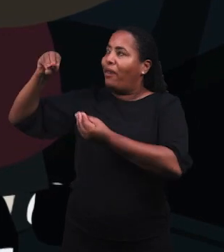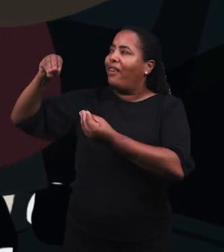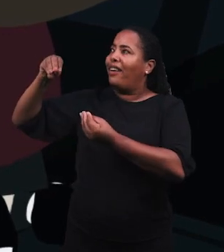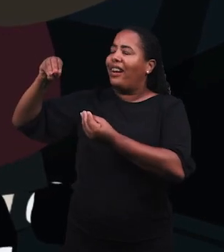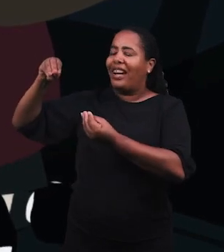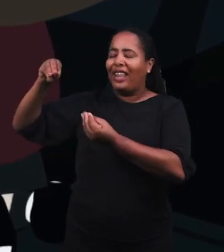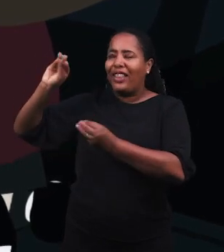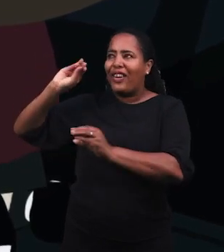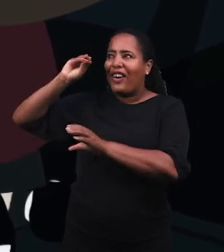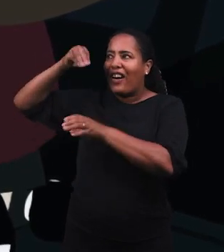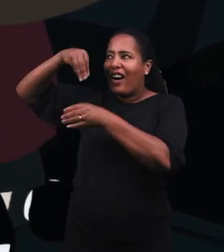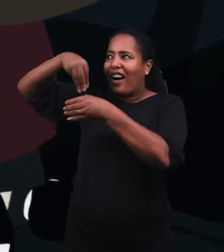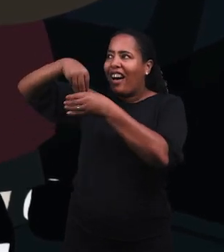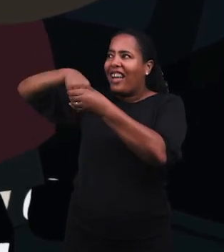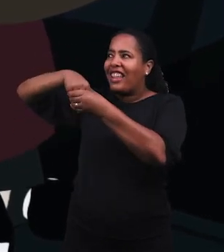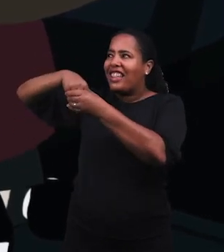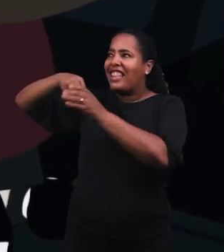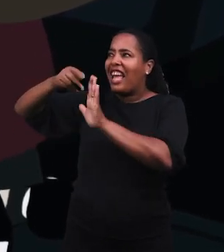в